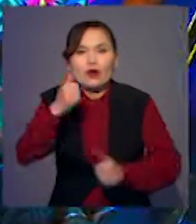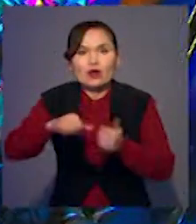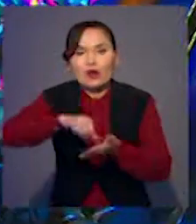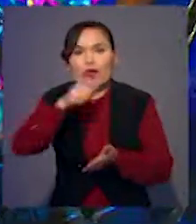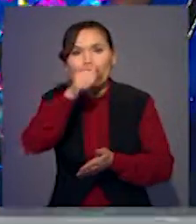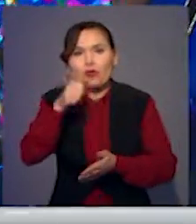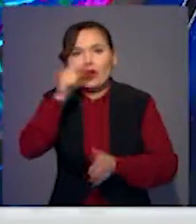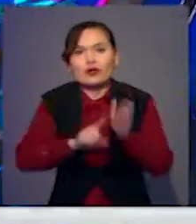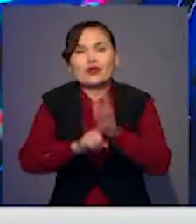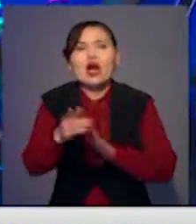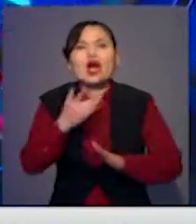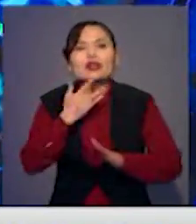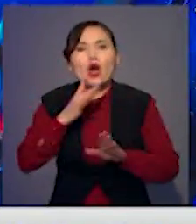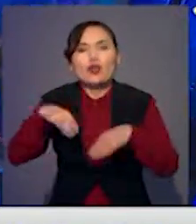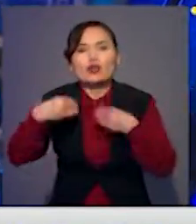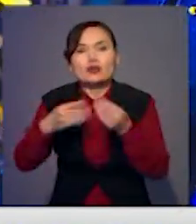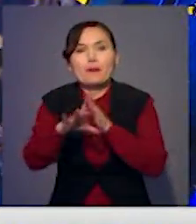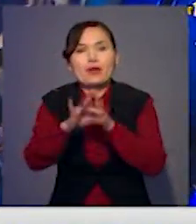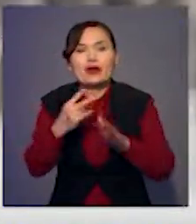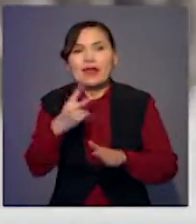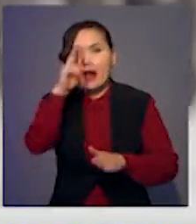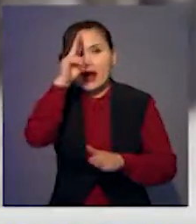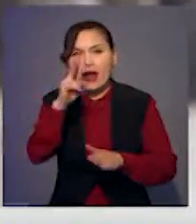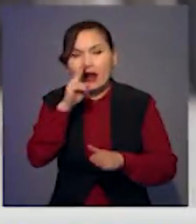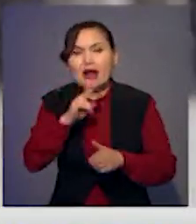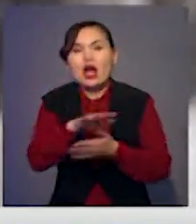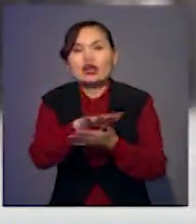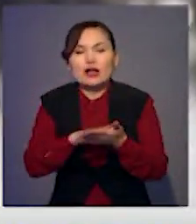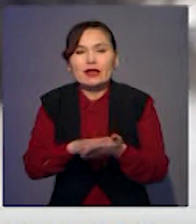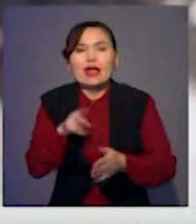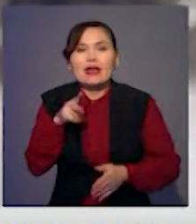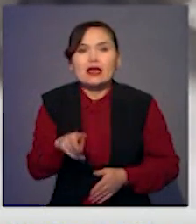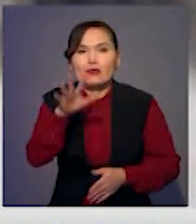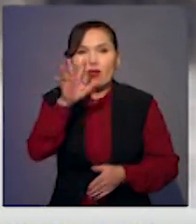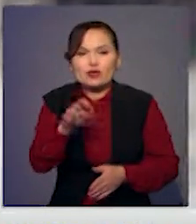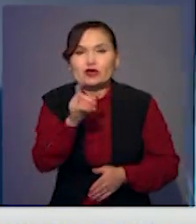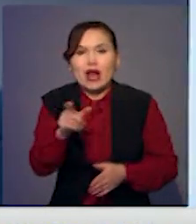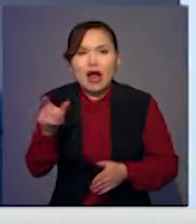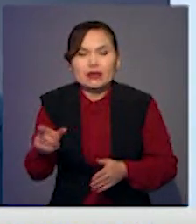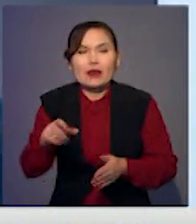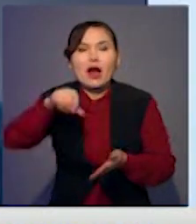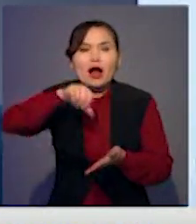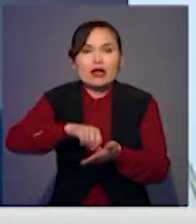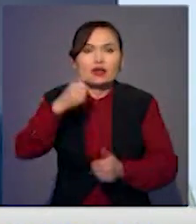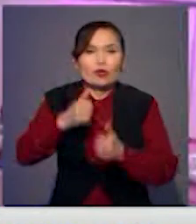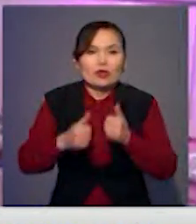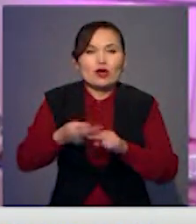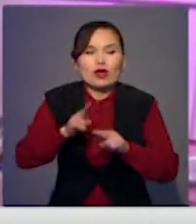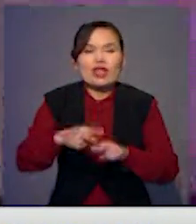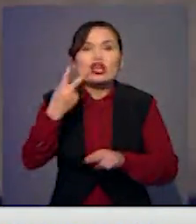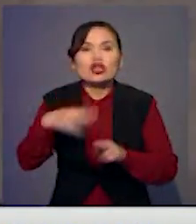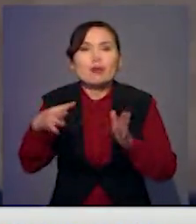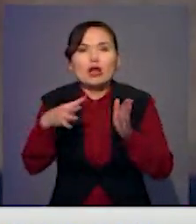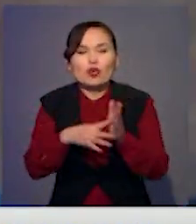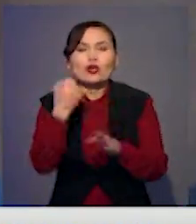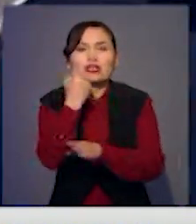еді. Дауыс беру 2 айға жалғасқан, нәтижесінде 2,5 мыңға жуық үміткерден өтінім қабылданған екен. Солардың тек 29-ы